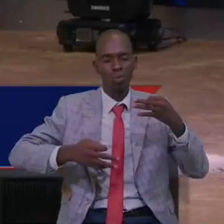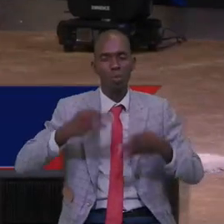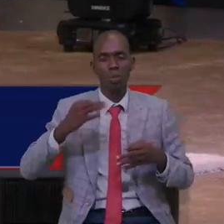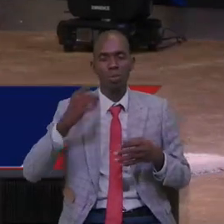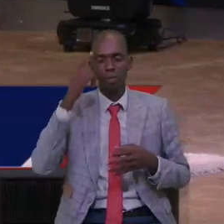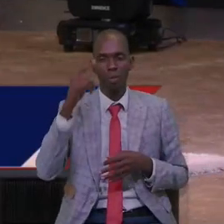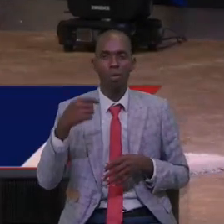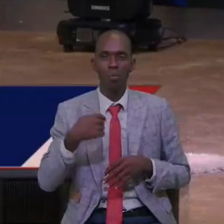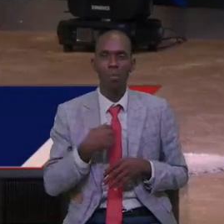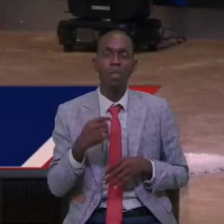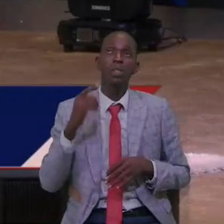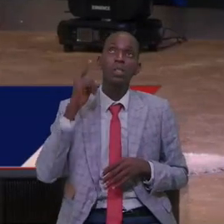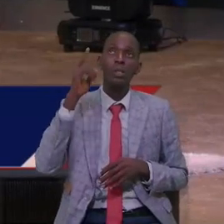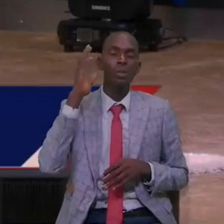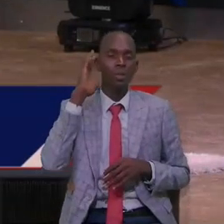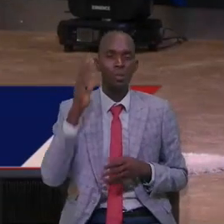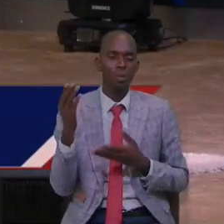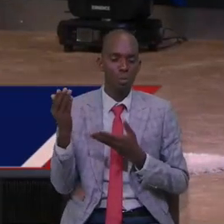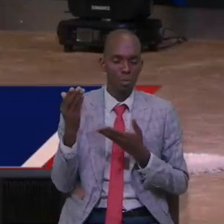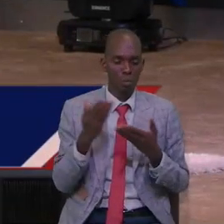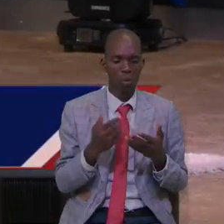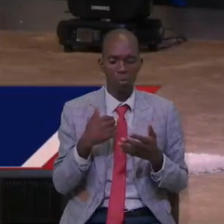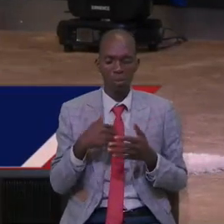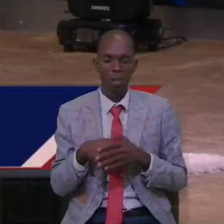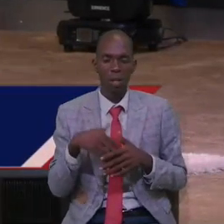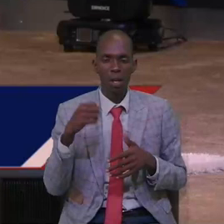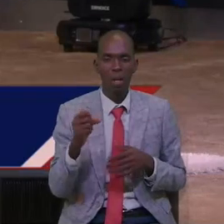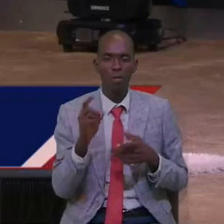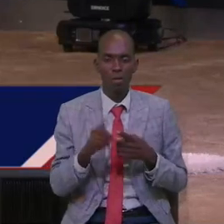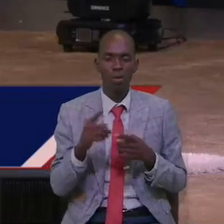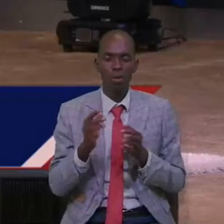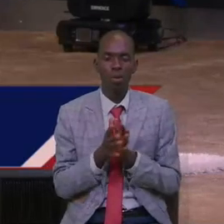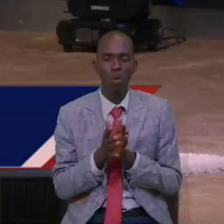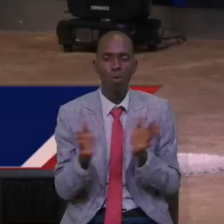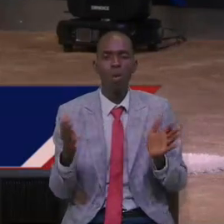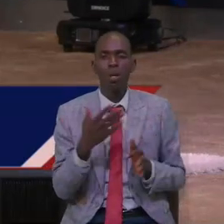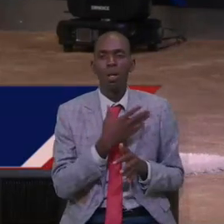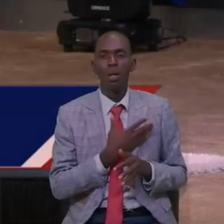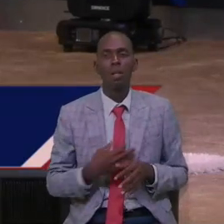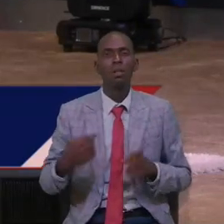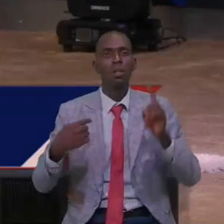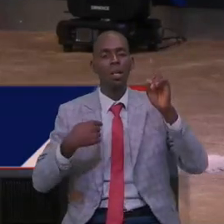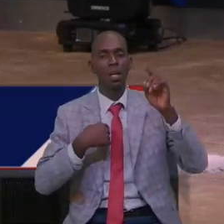la lumière et je contemplerai sa justice.